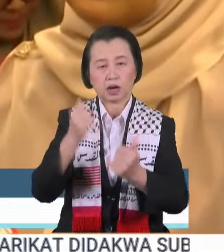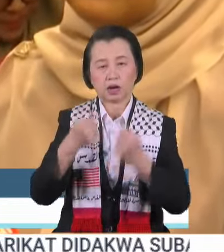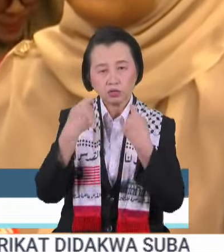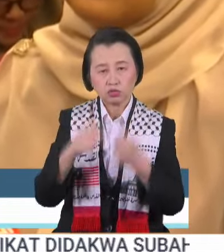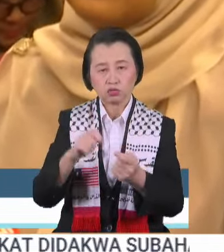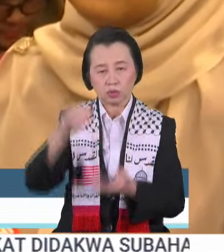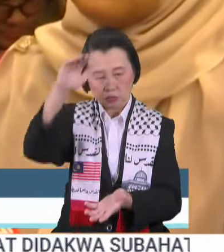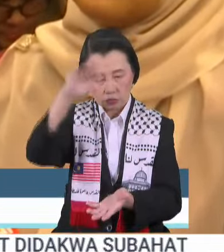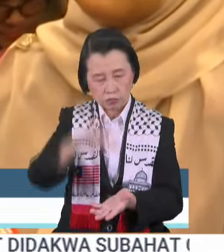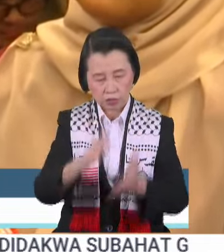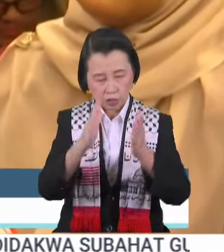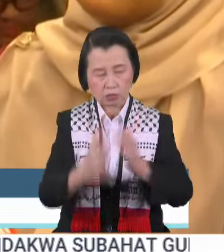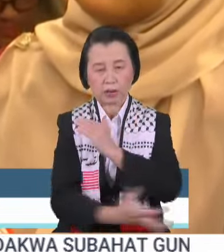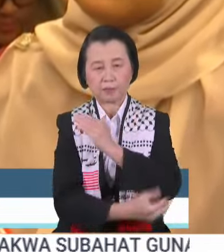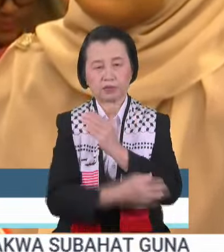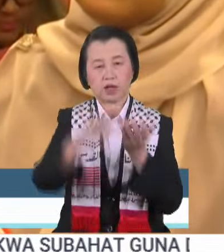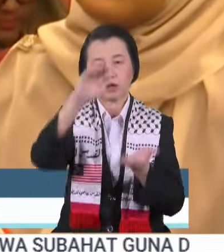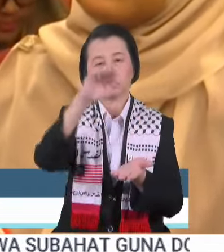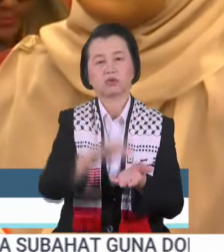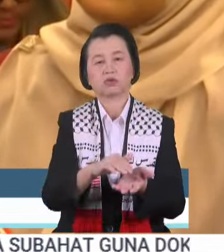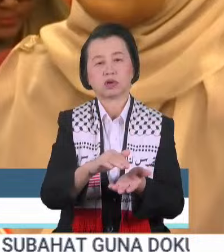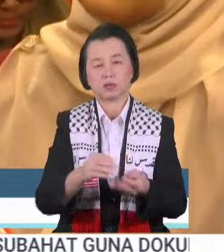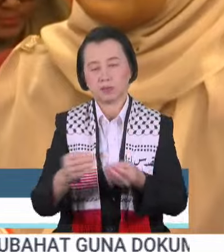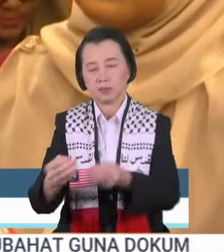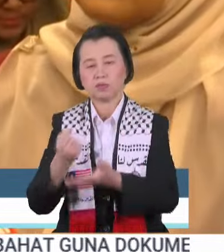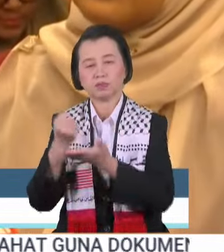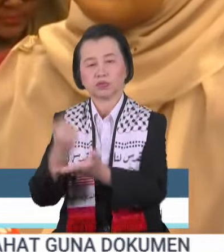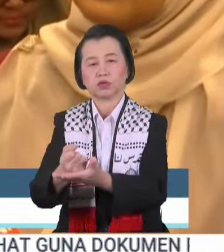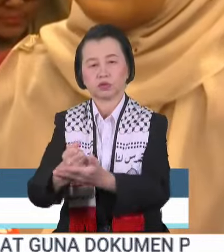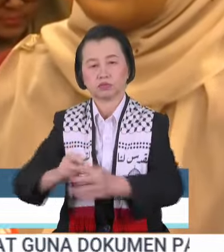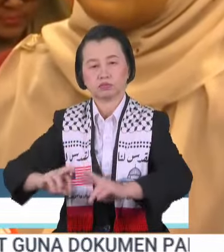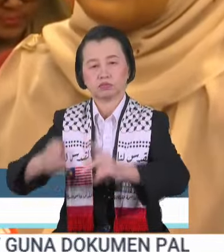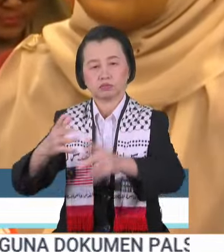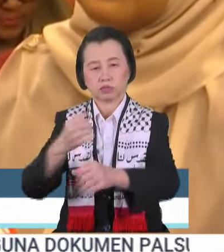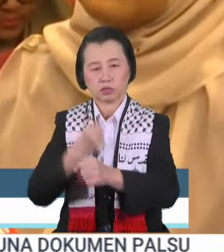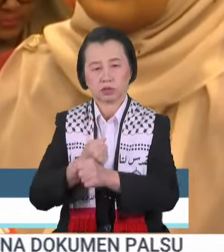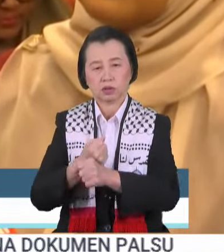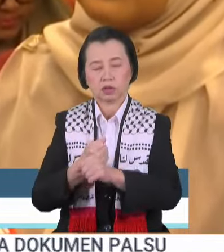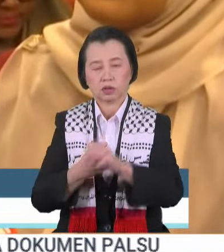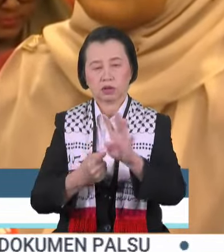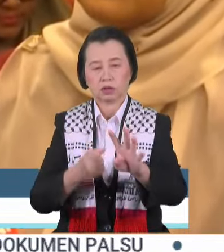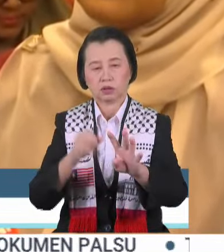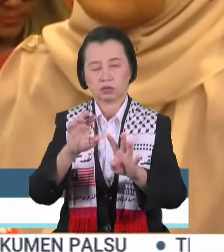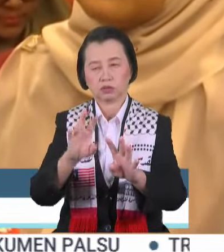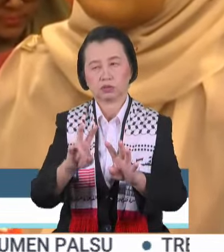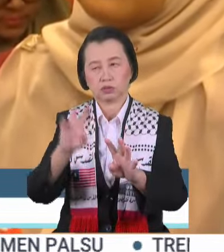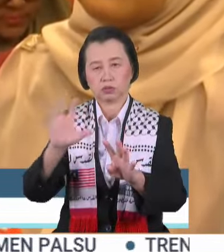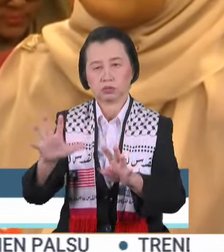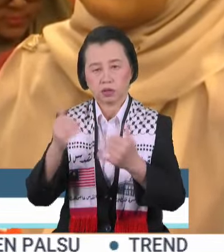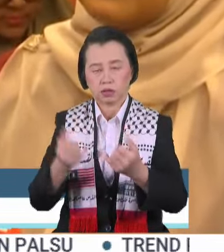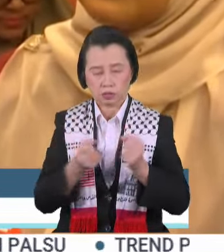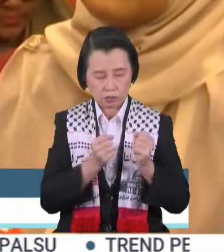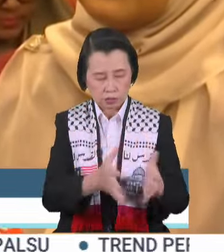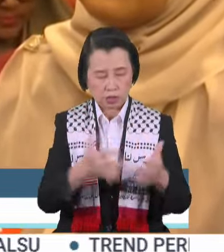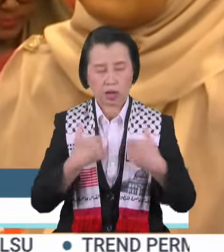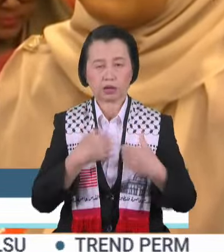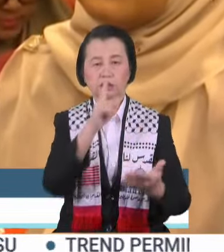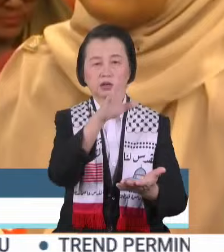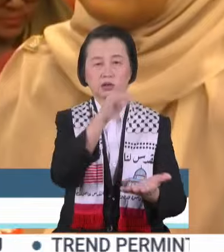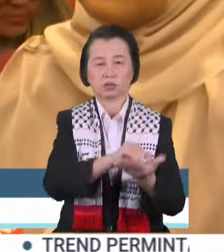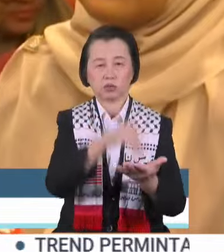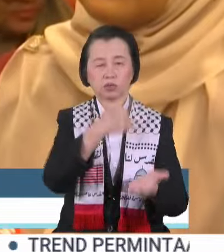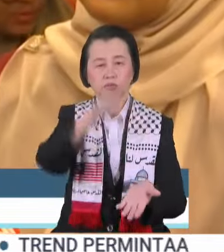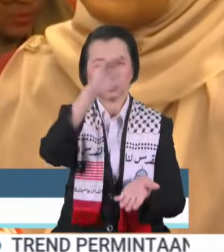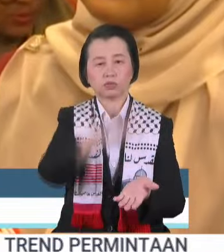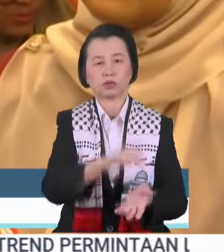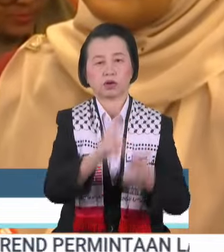mengurangkan daya kemiskinan yang daripada dulu adalah 4,000 lebih, 4,375 dan hari ini tinggal 1,000 ya, untuk kita